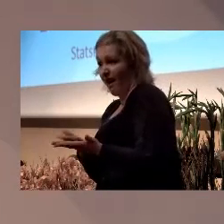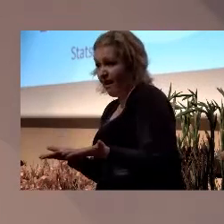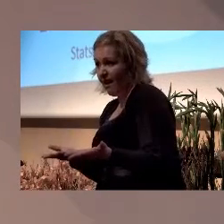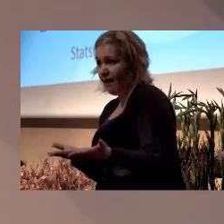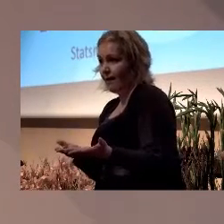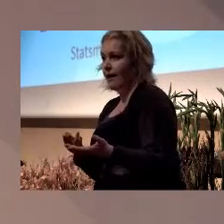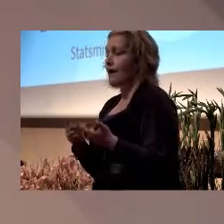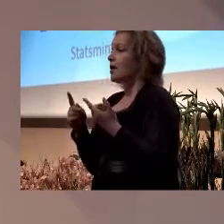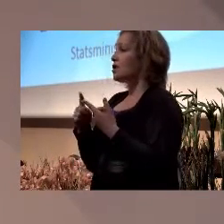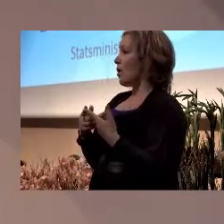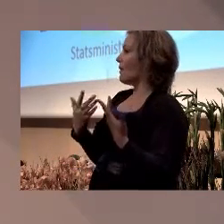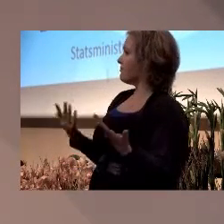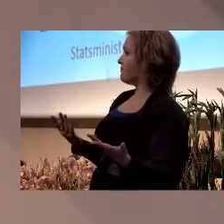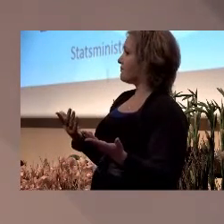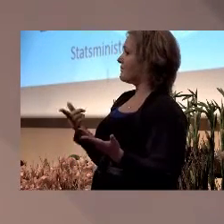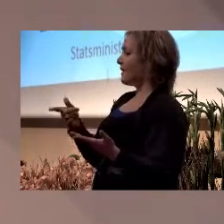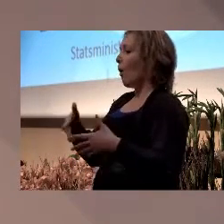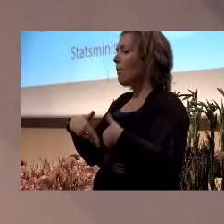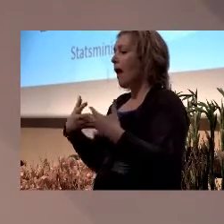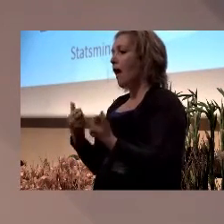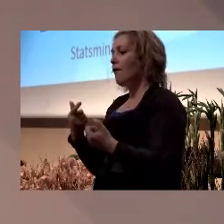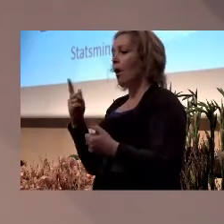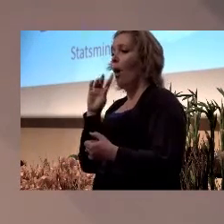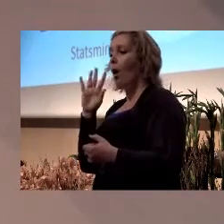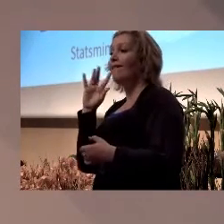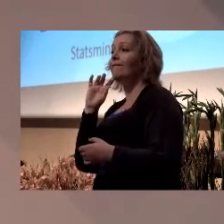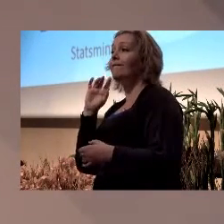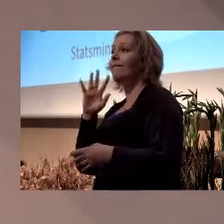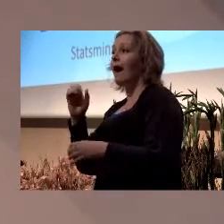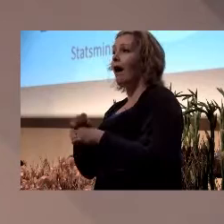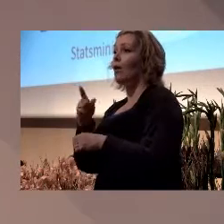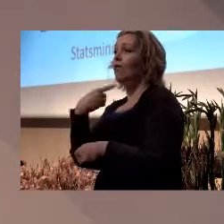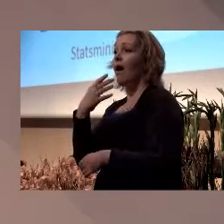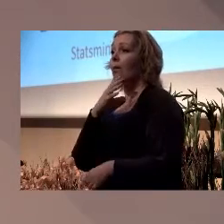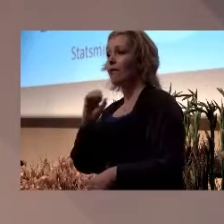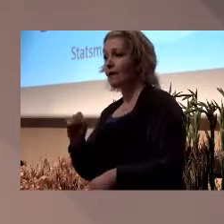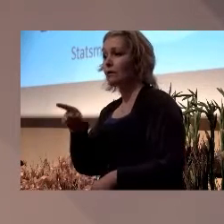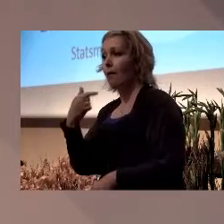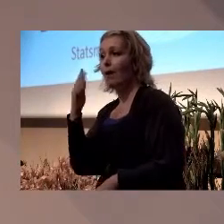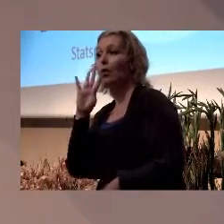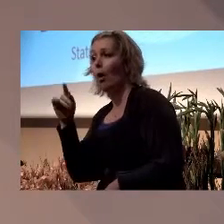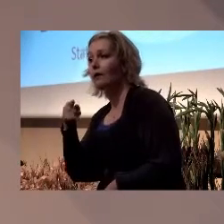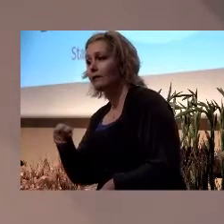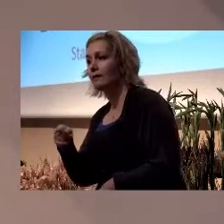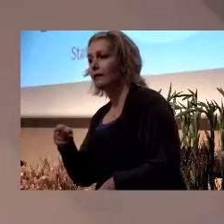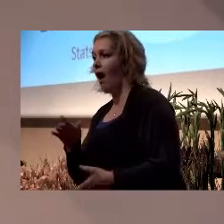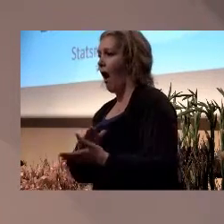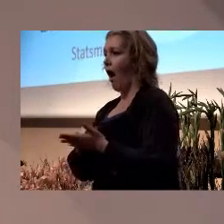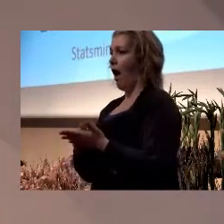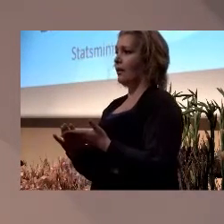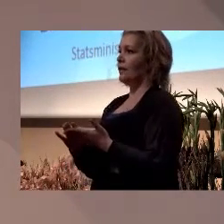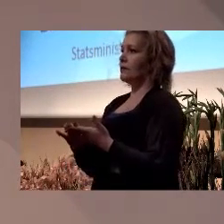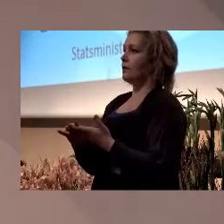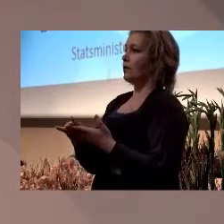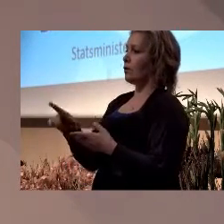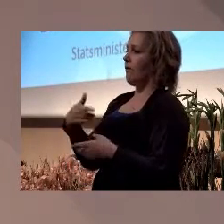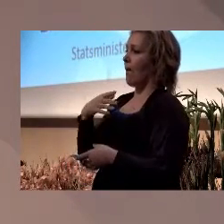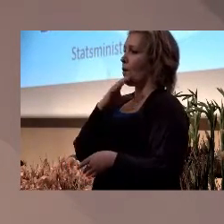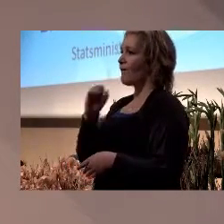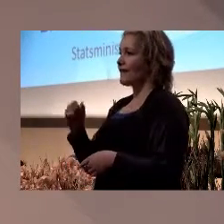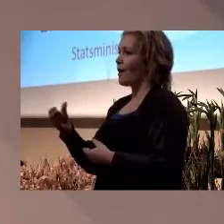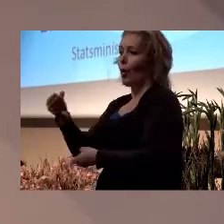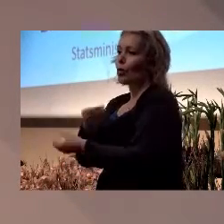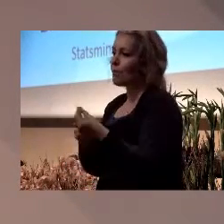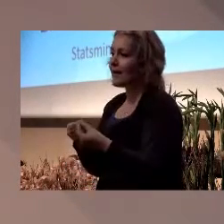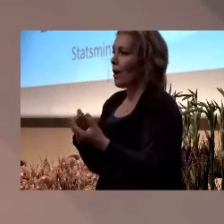så, sa det, så var opplevelsen av at hun ble hørt hver gang hun sa noe, for hun var jo professor. Hun var aldri sannhetssøkende på at hun var professor